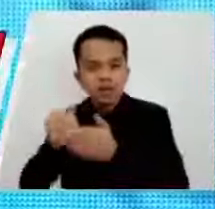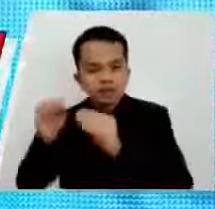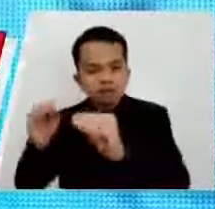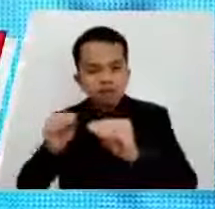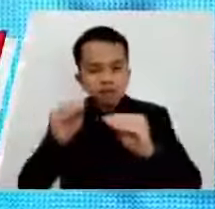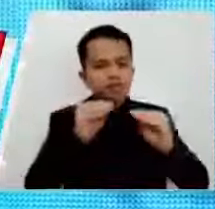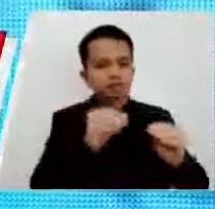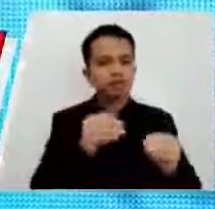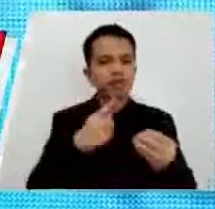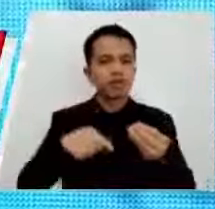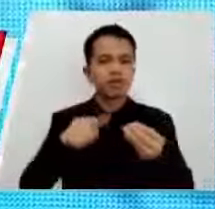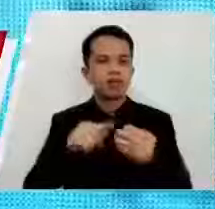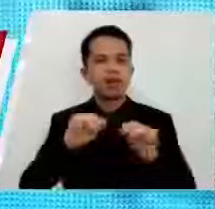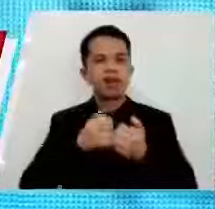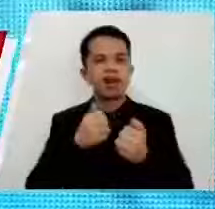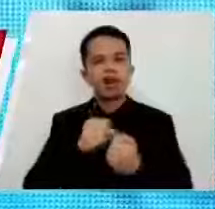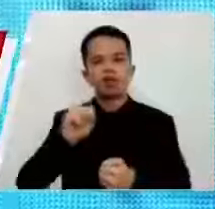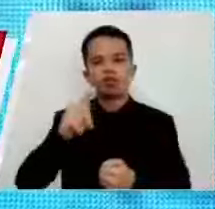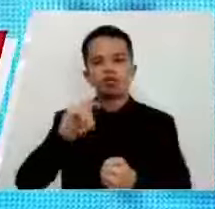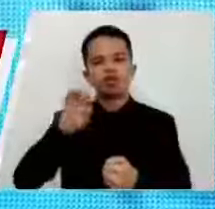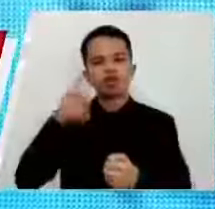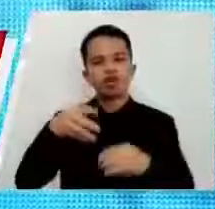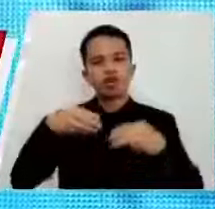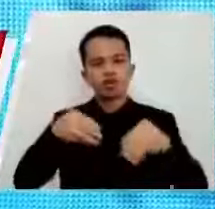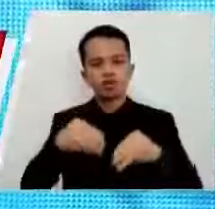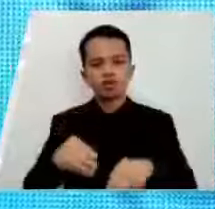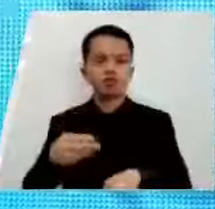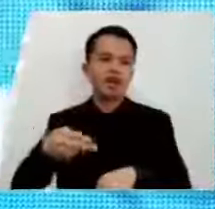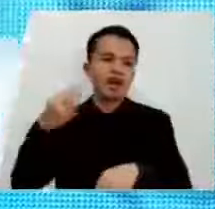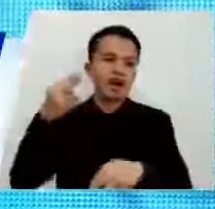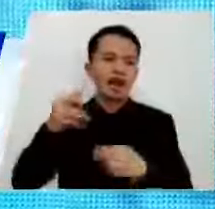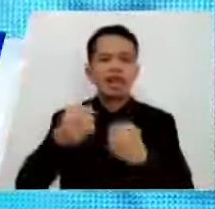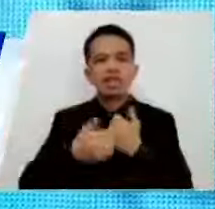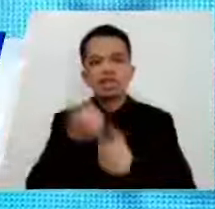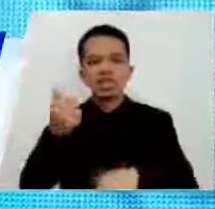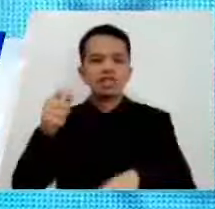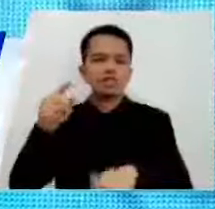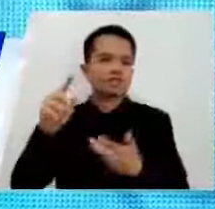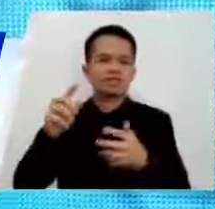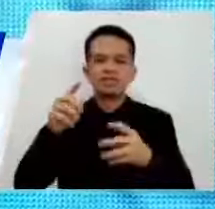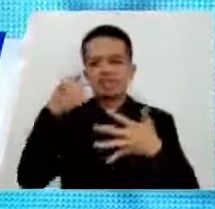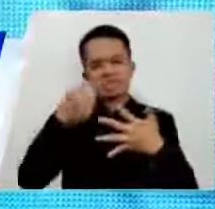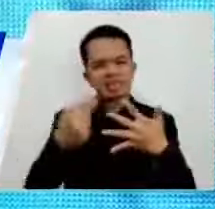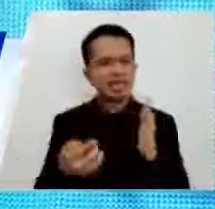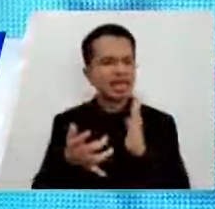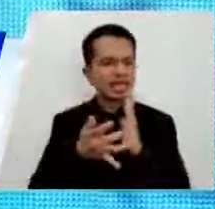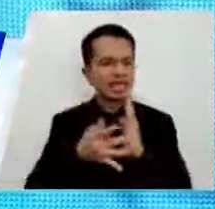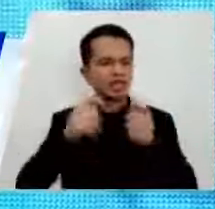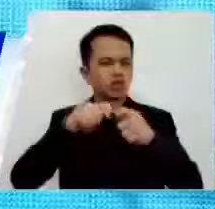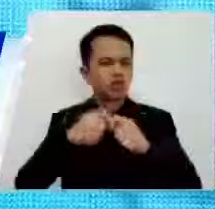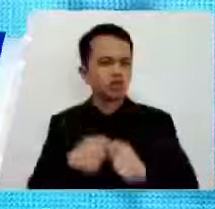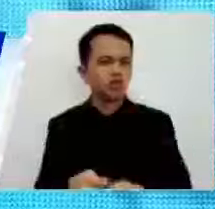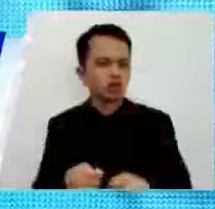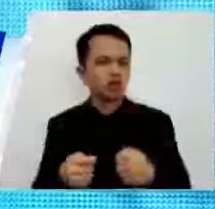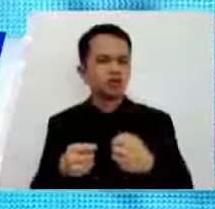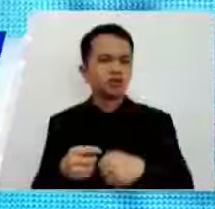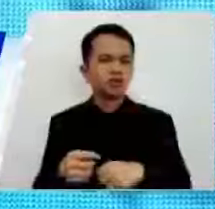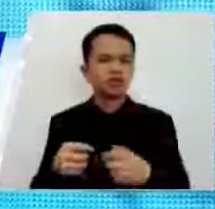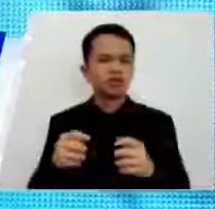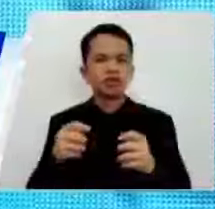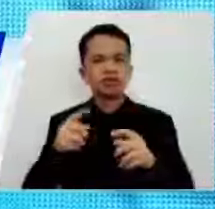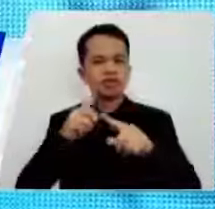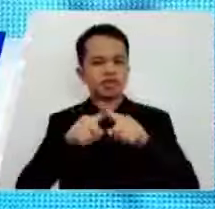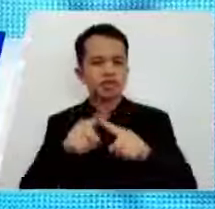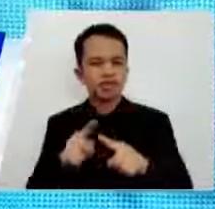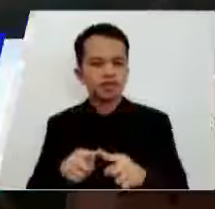market works, high risk, low risk, high yield, low yield, how to prevent dubious stock offerings or